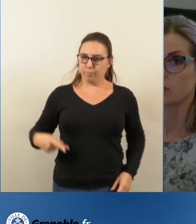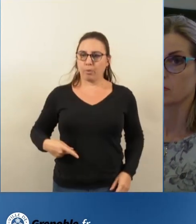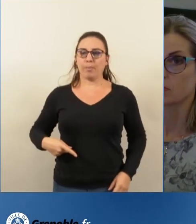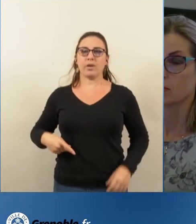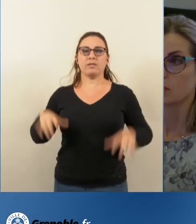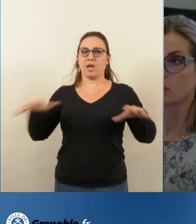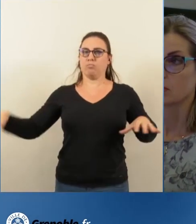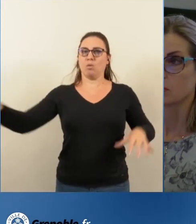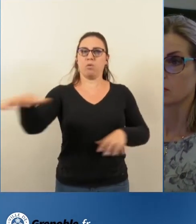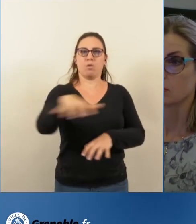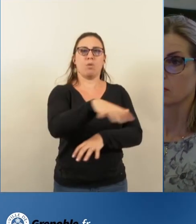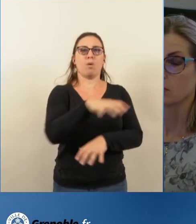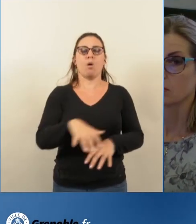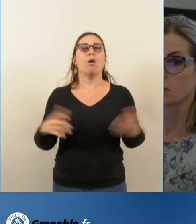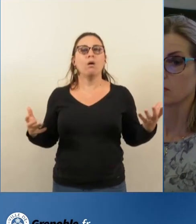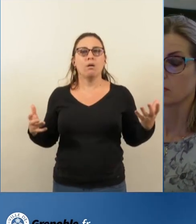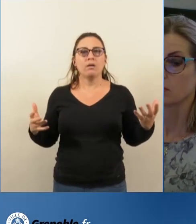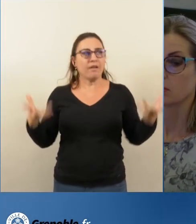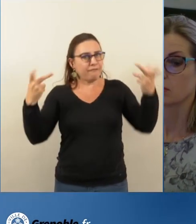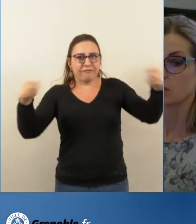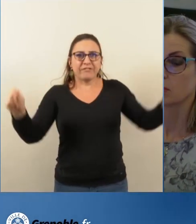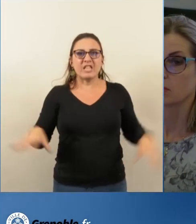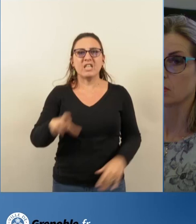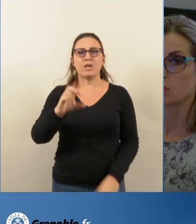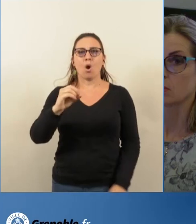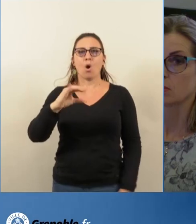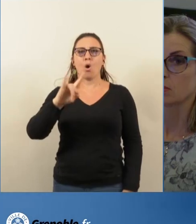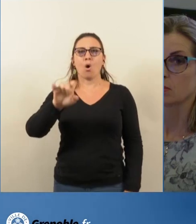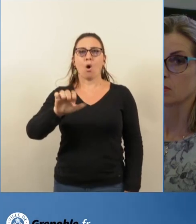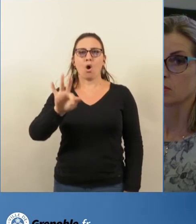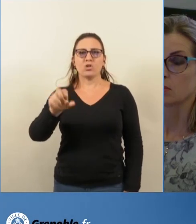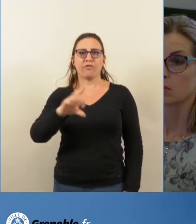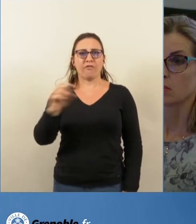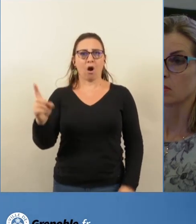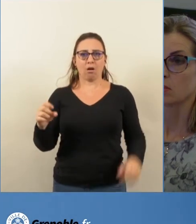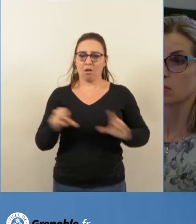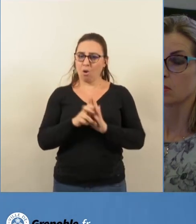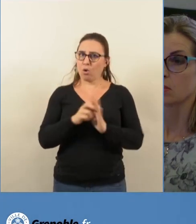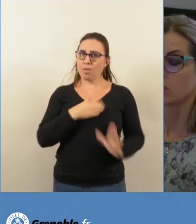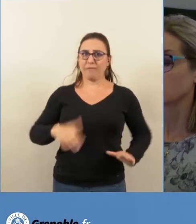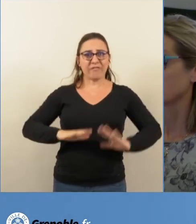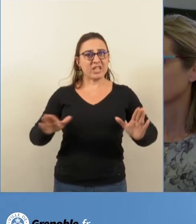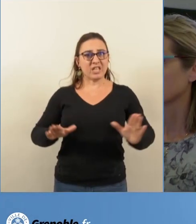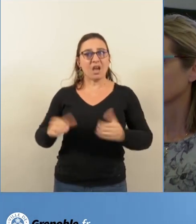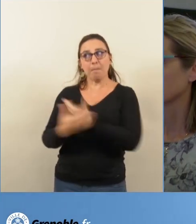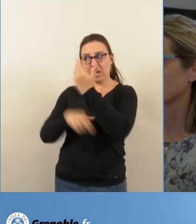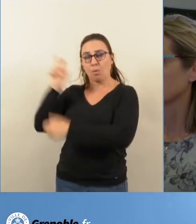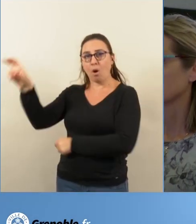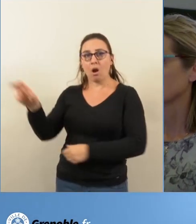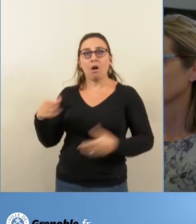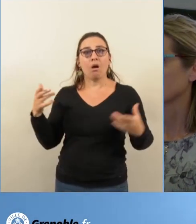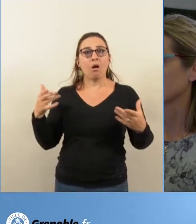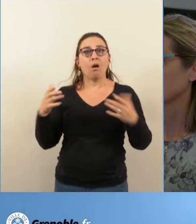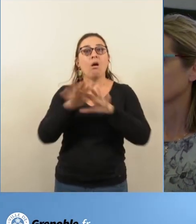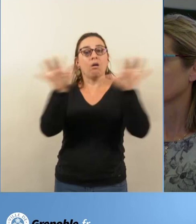captages de Rochefort ne sont plus à Grenoble ils sont ils sont à la métropole et qui sait et qui sait ce que deviendront